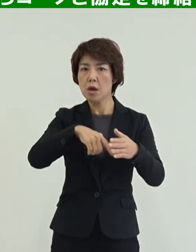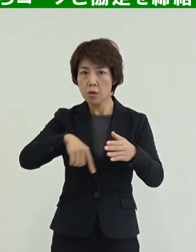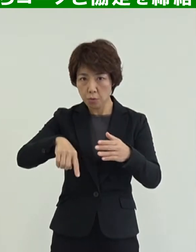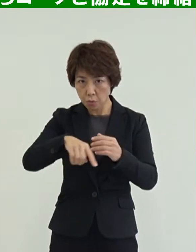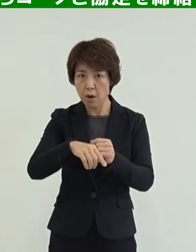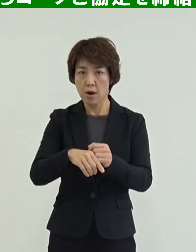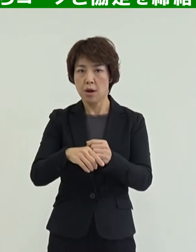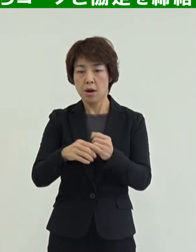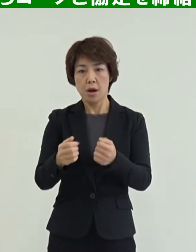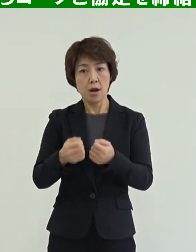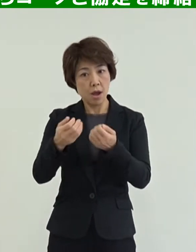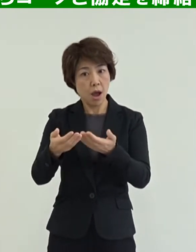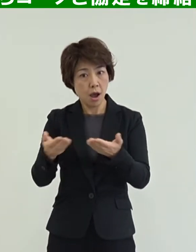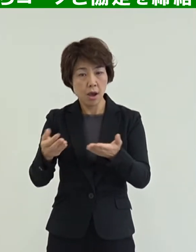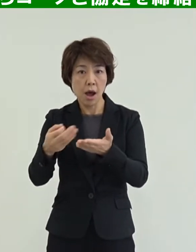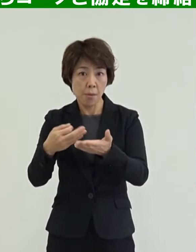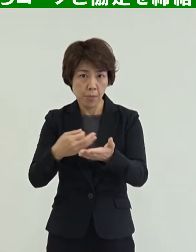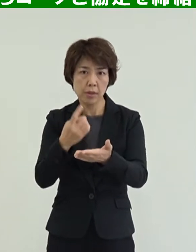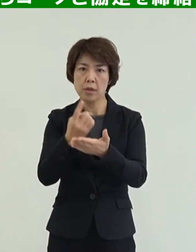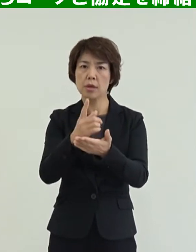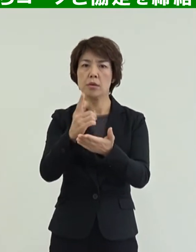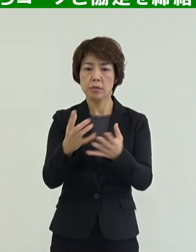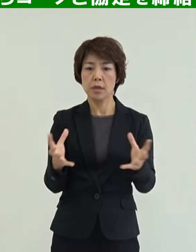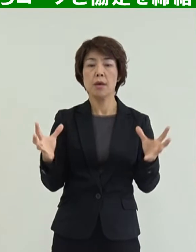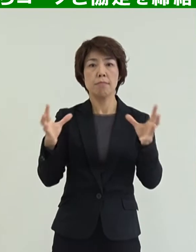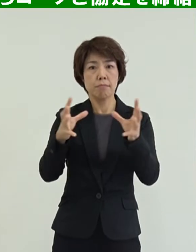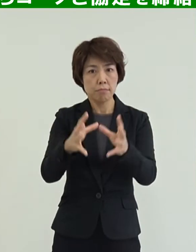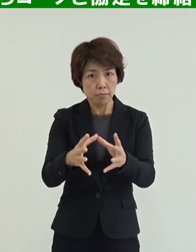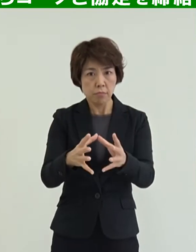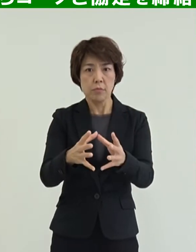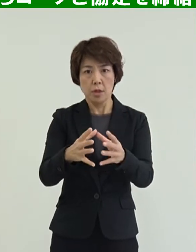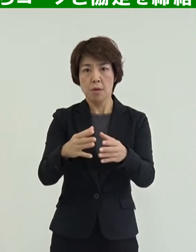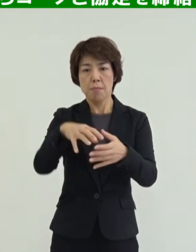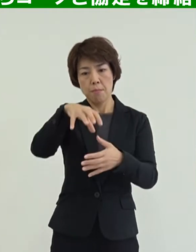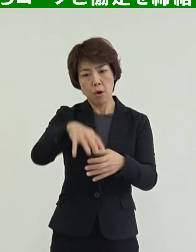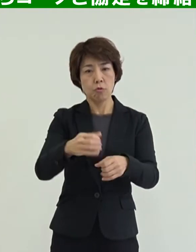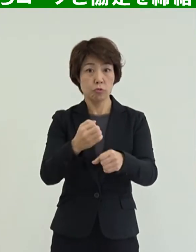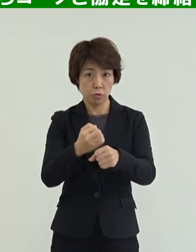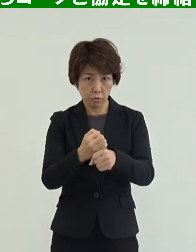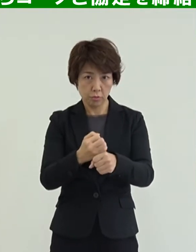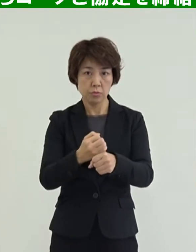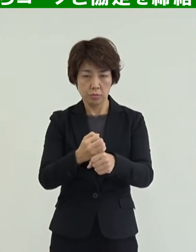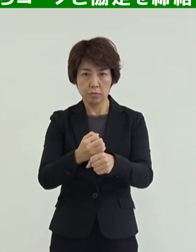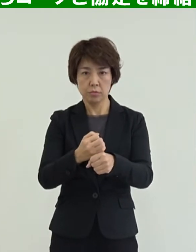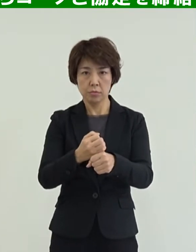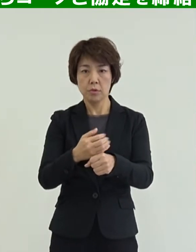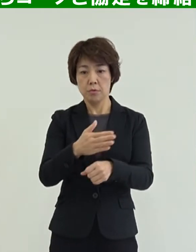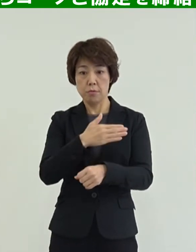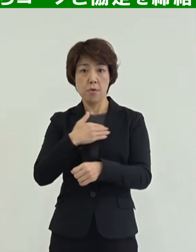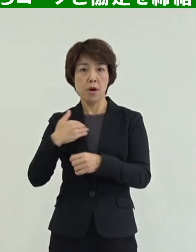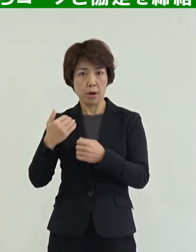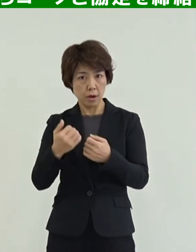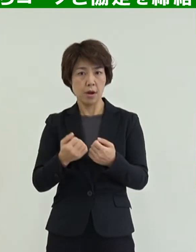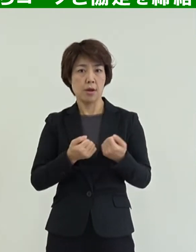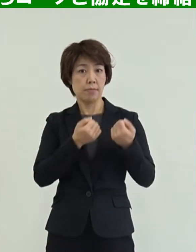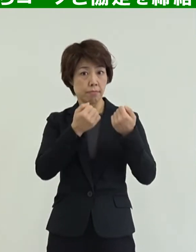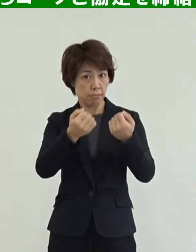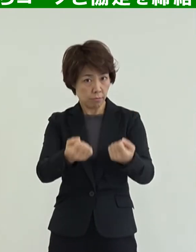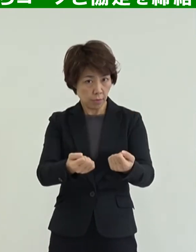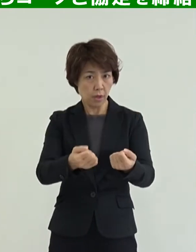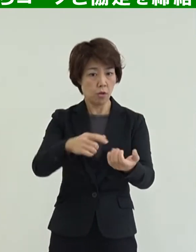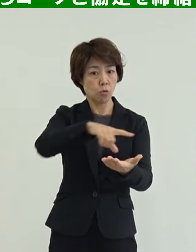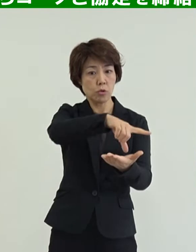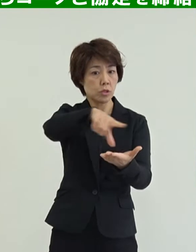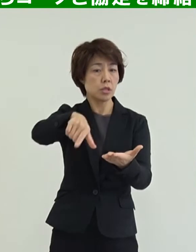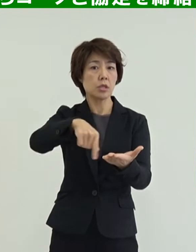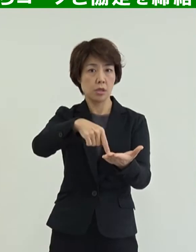を通した地域の集いの場の形成を図るともあります7コープからの移動店舗あった花瓶の地域